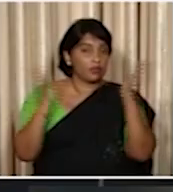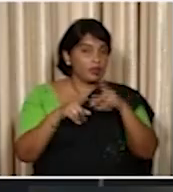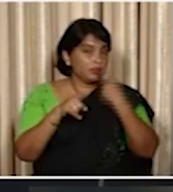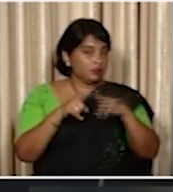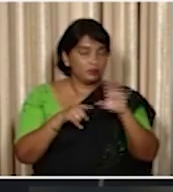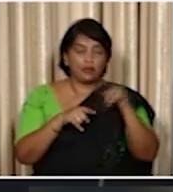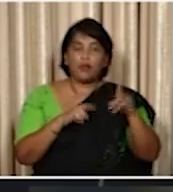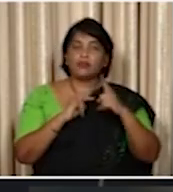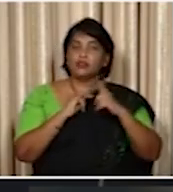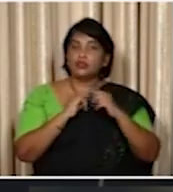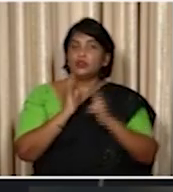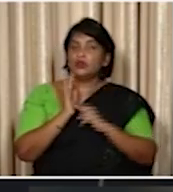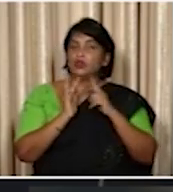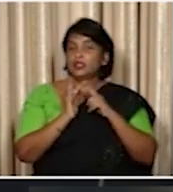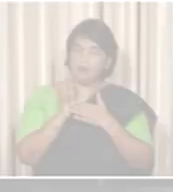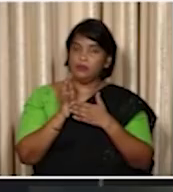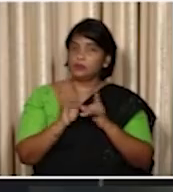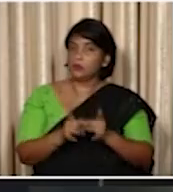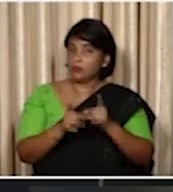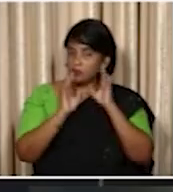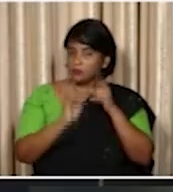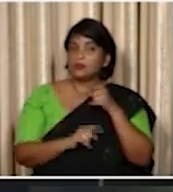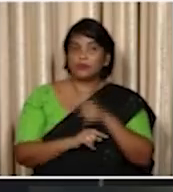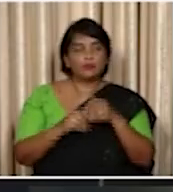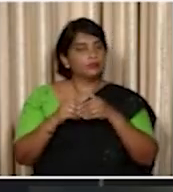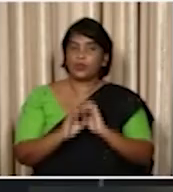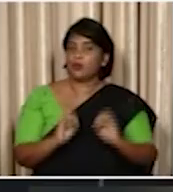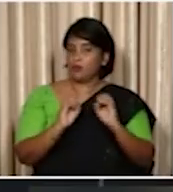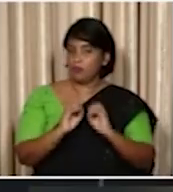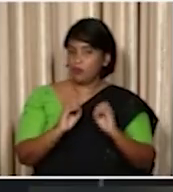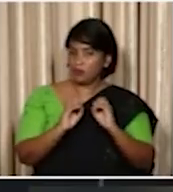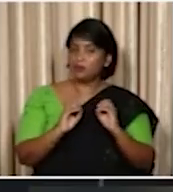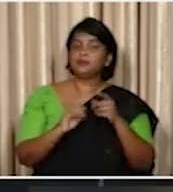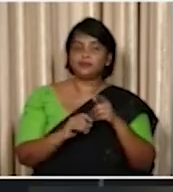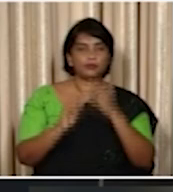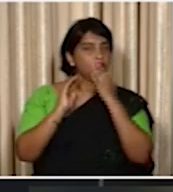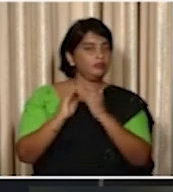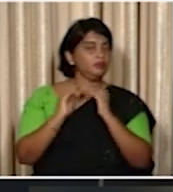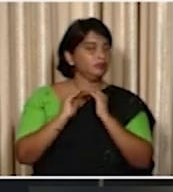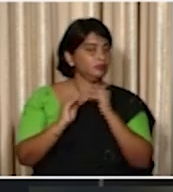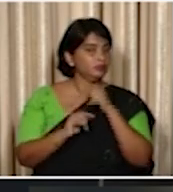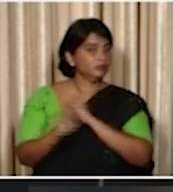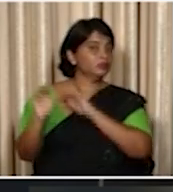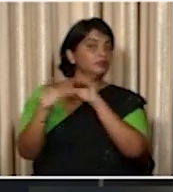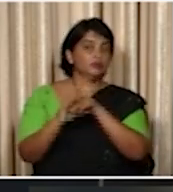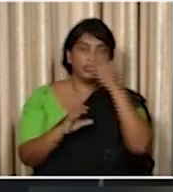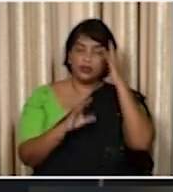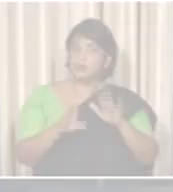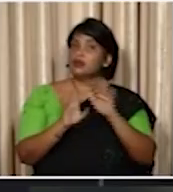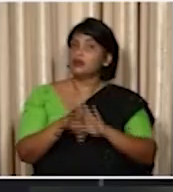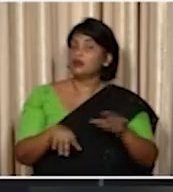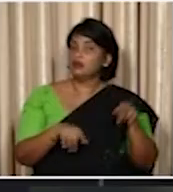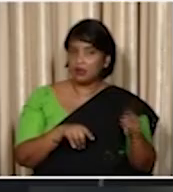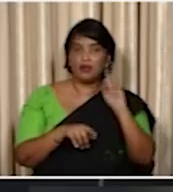කැඳෙව්වා. යුනිසෙෆ් ආයතනයේ වාර්තාව පදනම් කරගත්තා. මේ වන විට 20%ක් ඌර ළමාවි සංවර්ධන මධ්‍යස්ථාන වල යා යුතු වයසේ සිටින